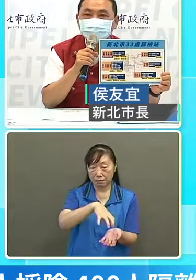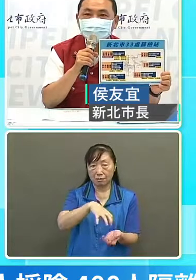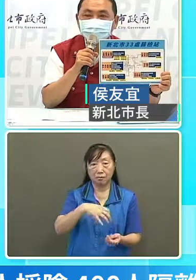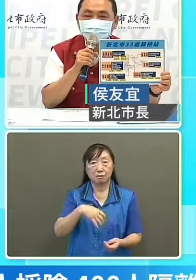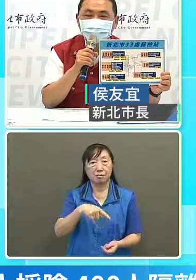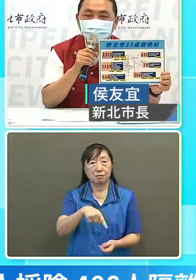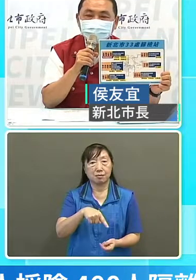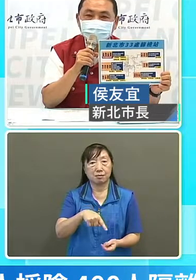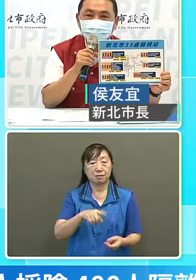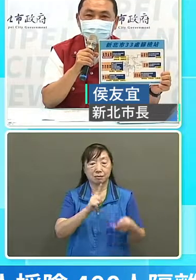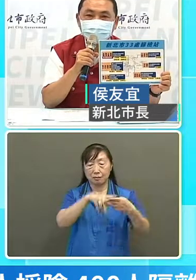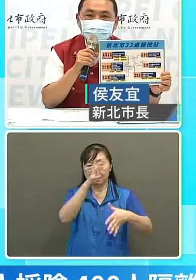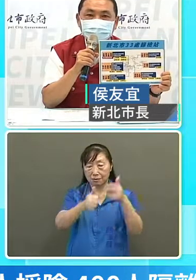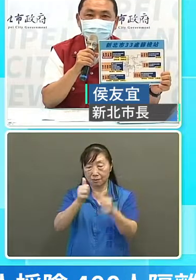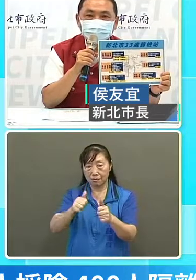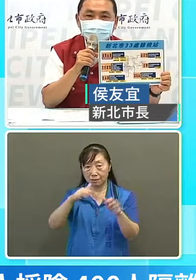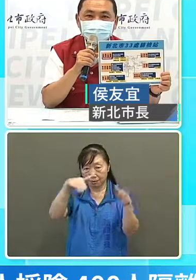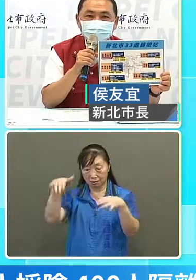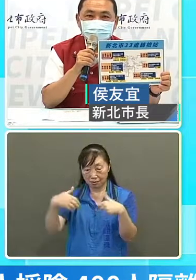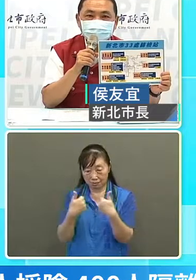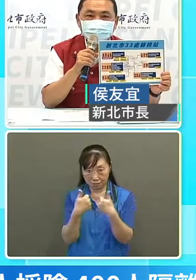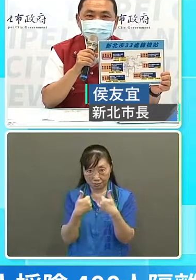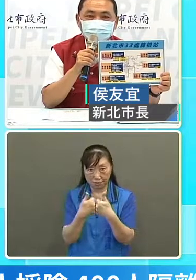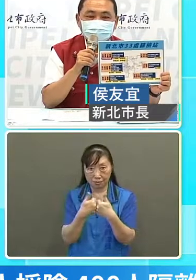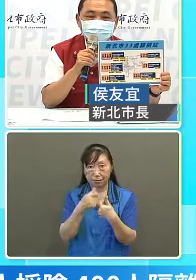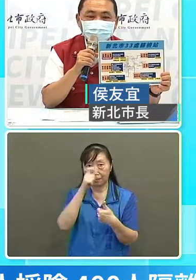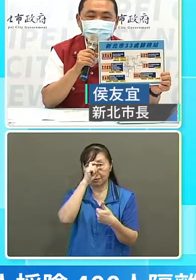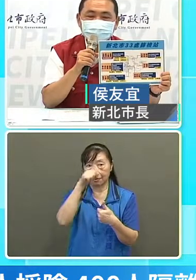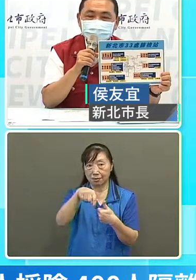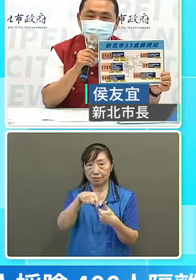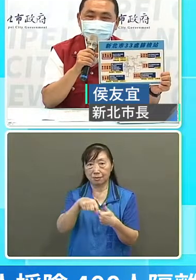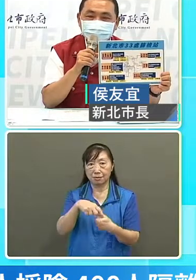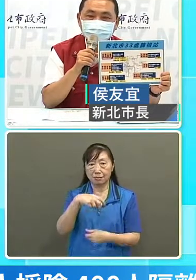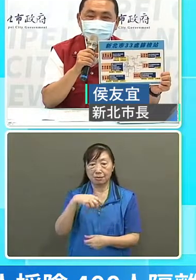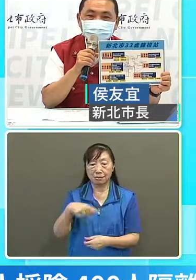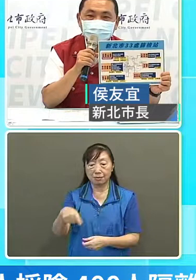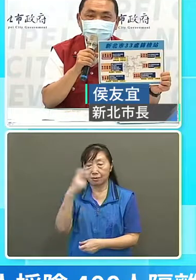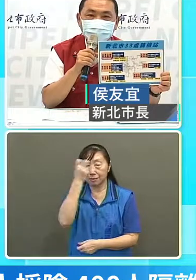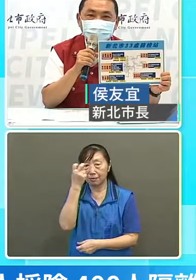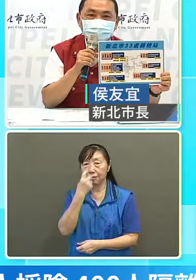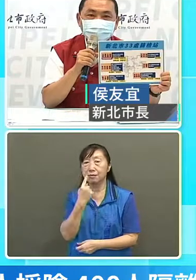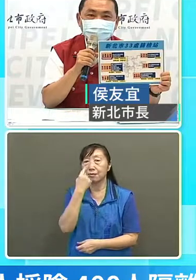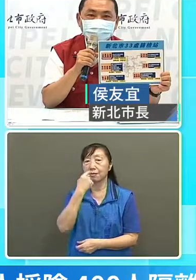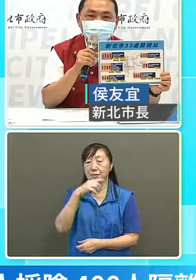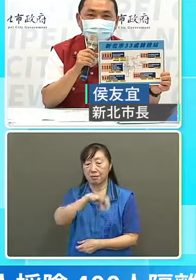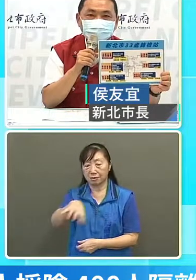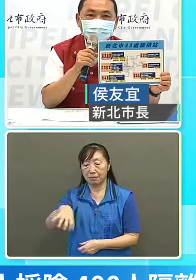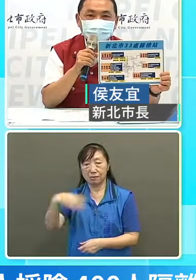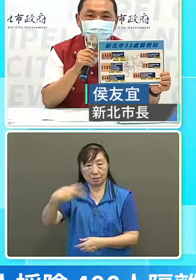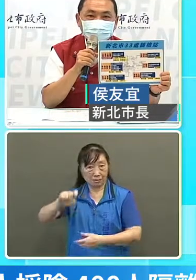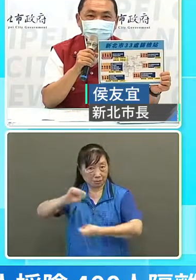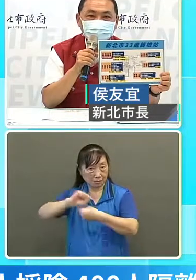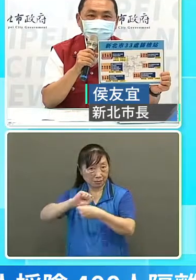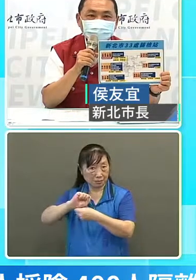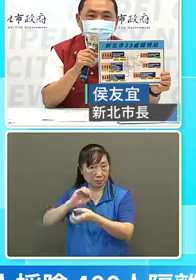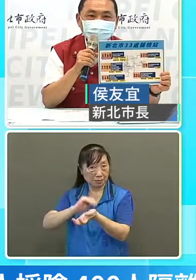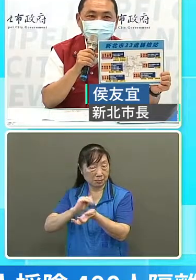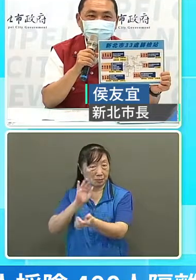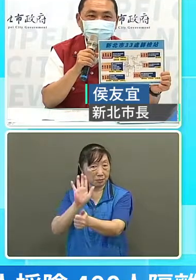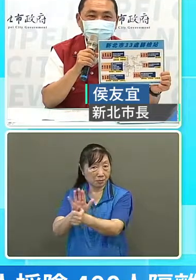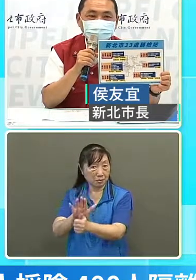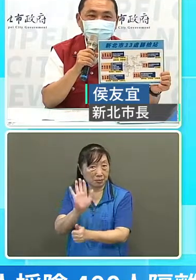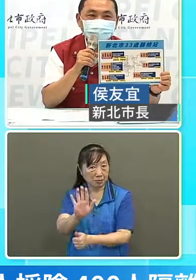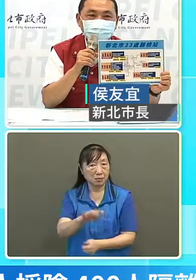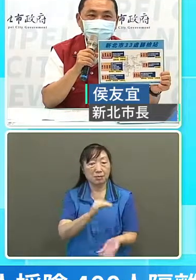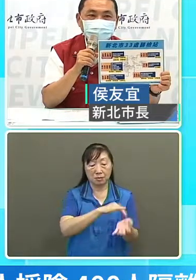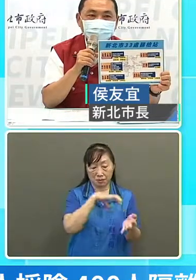的主管们找来开会，希望除了筛检站增加医疗量能以外，我们医院也要